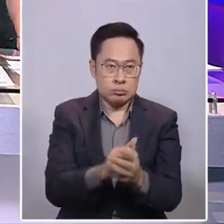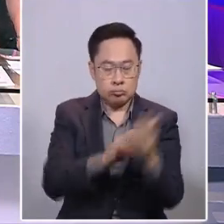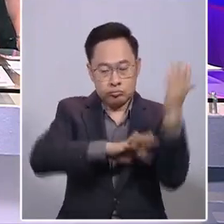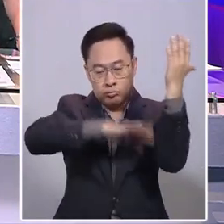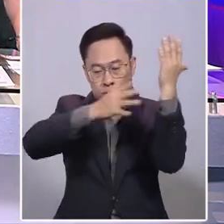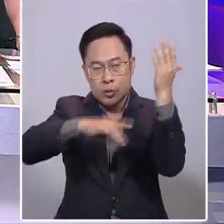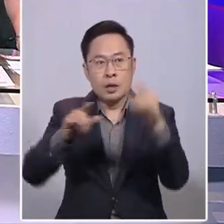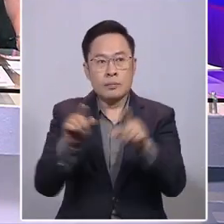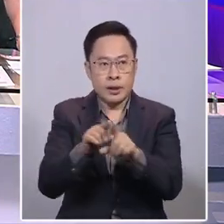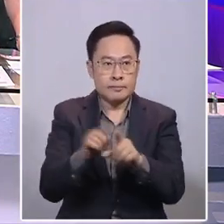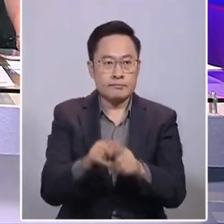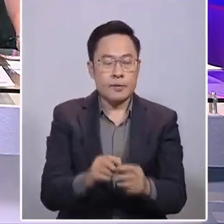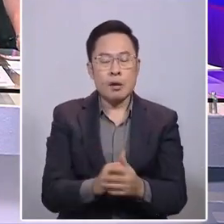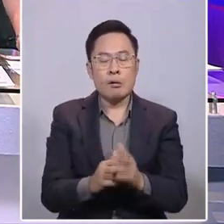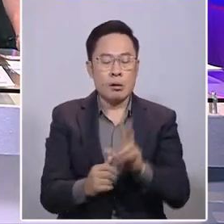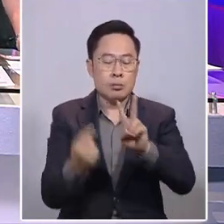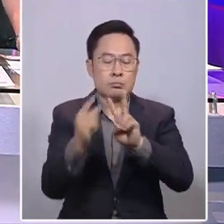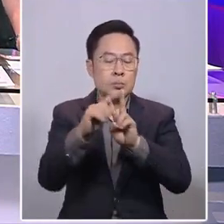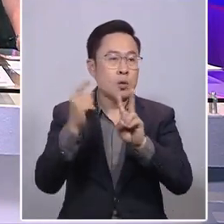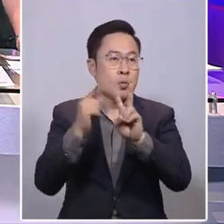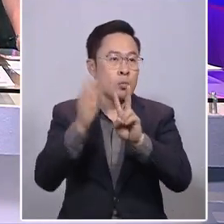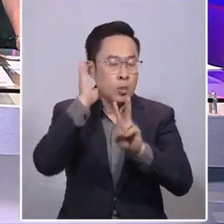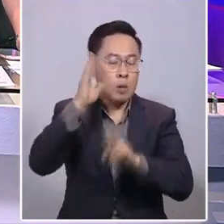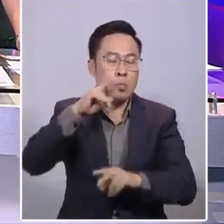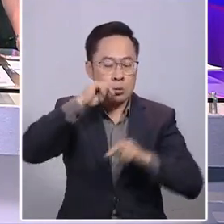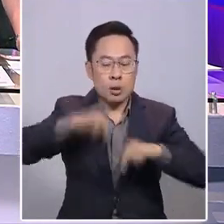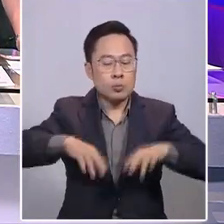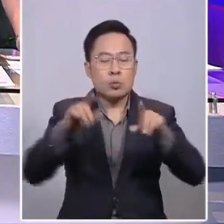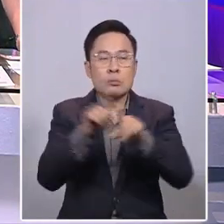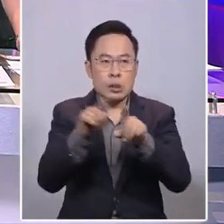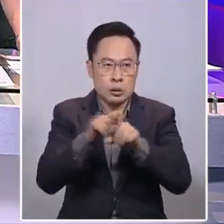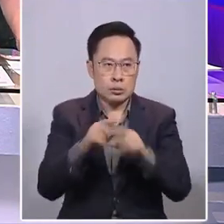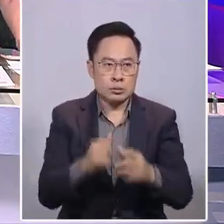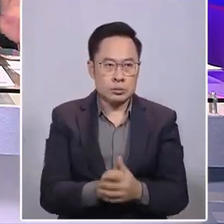มหรือเปล่า เรียบร้อยไปแล้วครับน้ำจากหลังบ้านครับท่วมเข้ามาในบ้านเรียบร้อย ใช่ฮะ